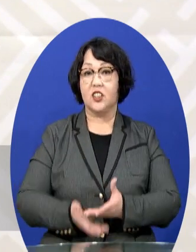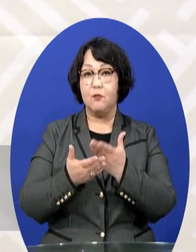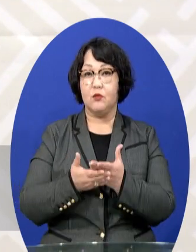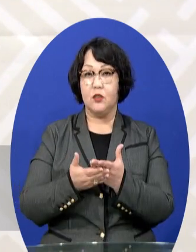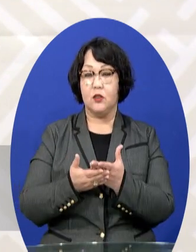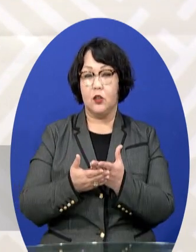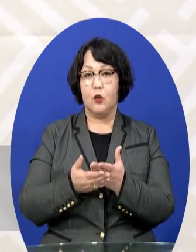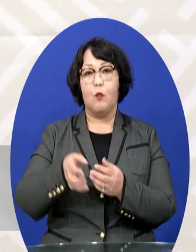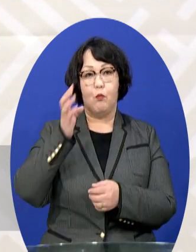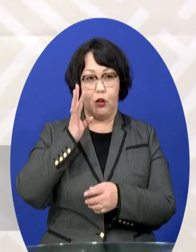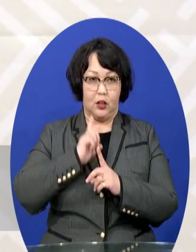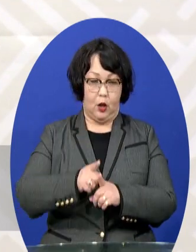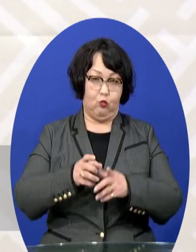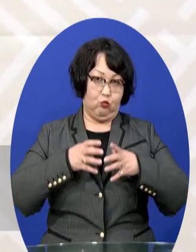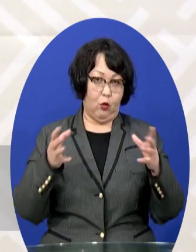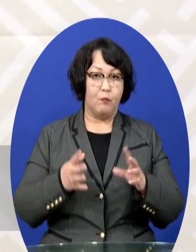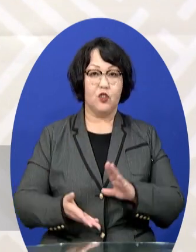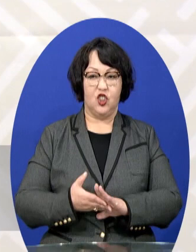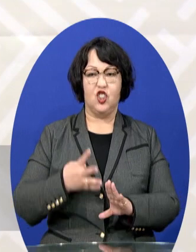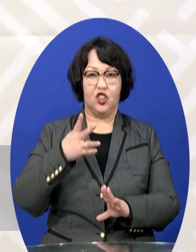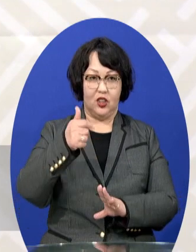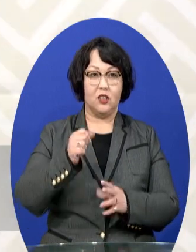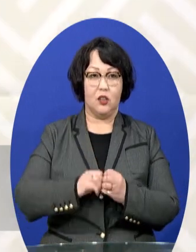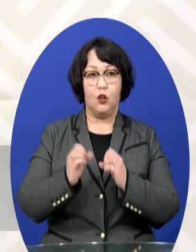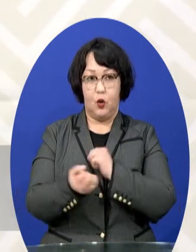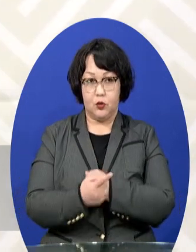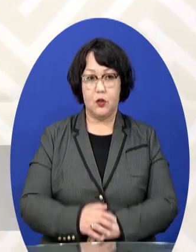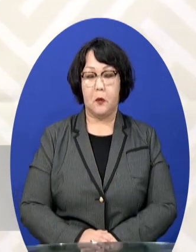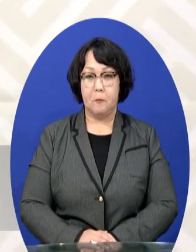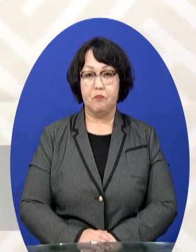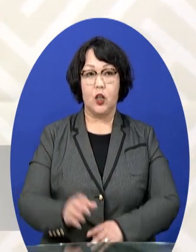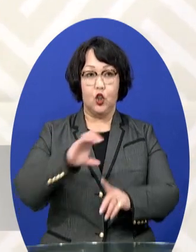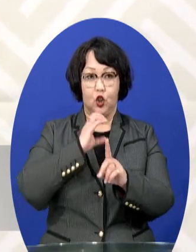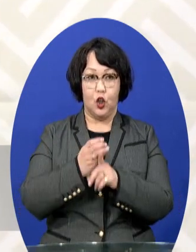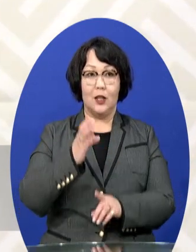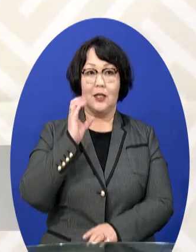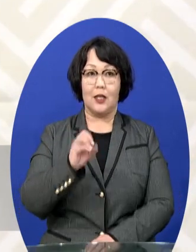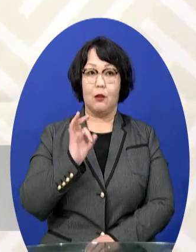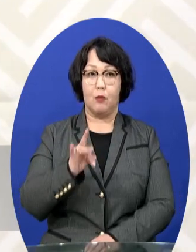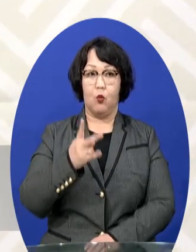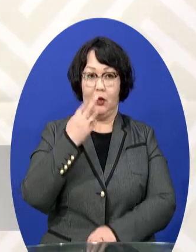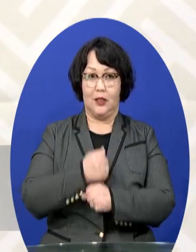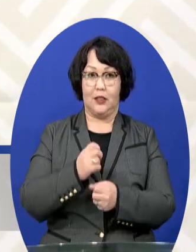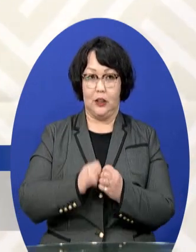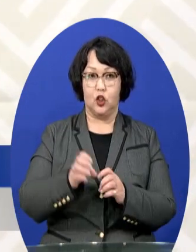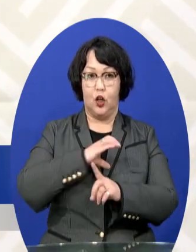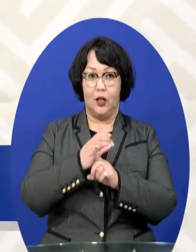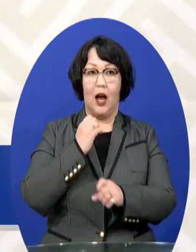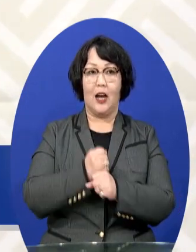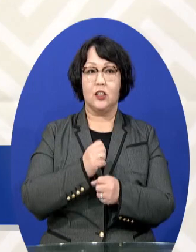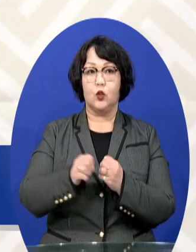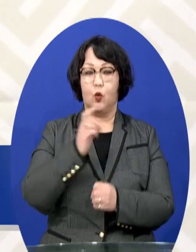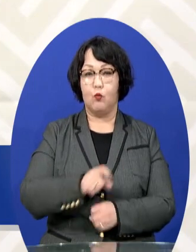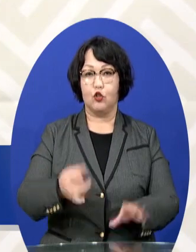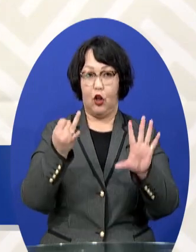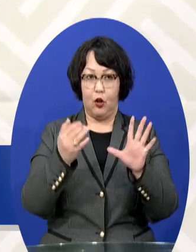юм одоо бодлогын одоо томхон өвчлөлтийг бас хийснээр бас онцлог байгаа. Соёлын салбарт үйл ажиллагаа эрхэлж байгаа соёлын ажилтай албаа агчид бол